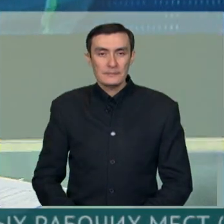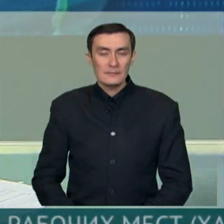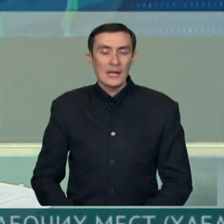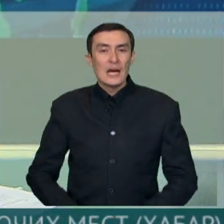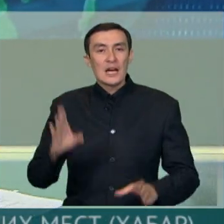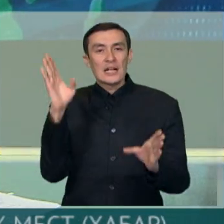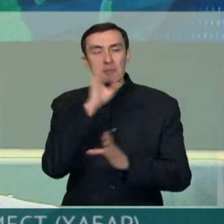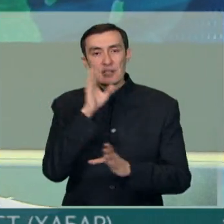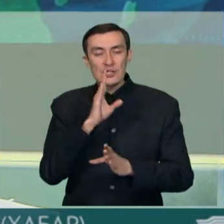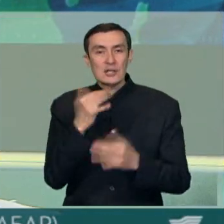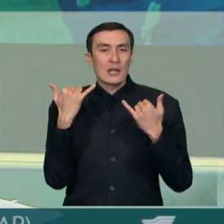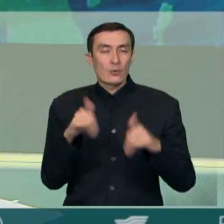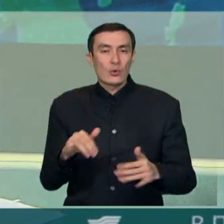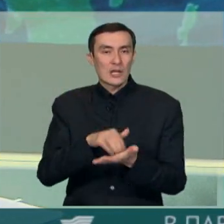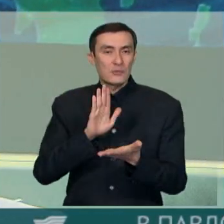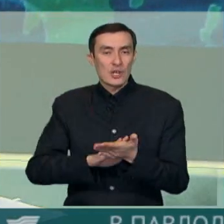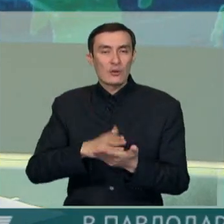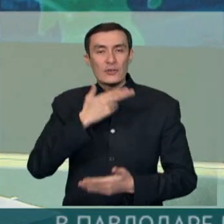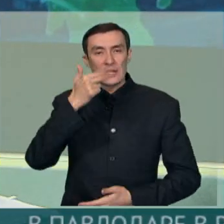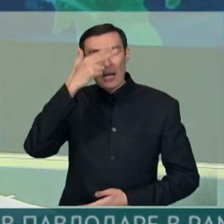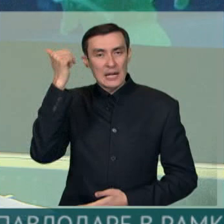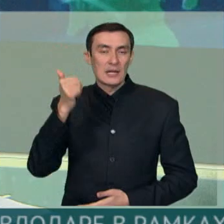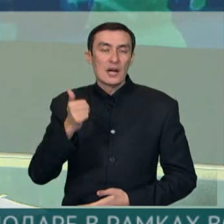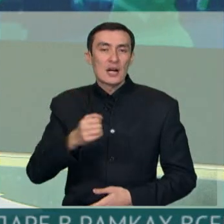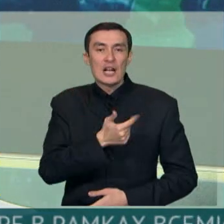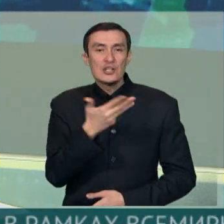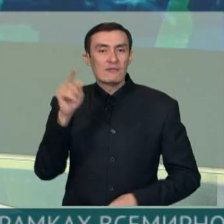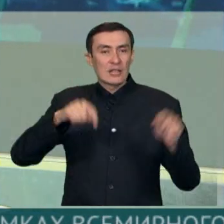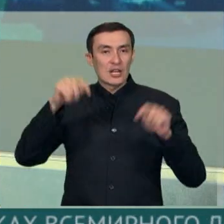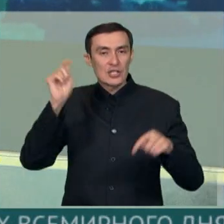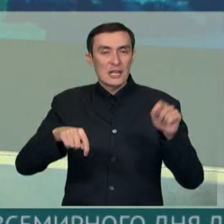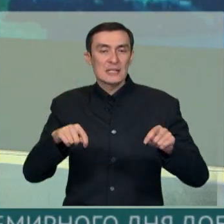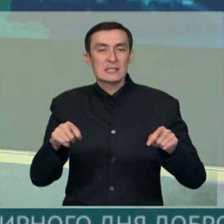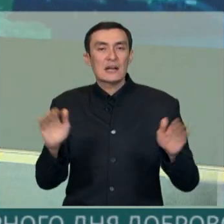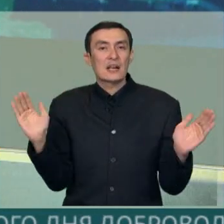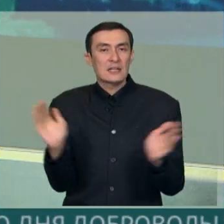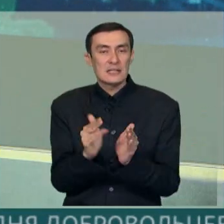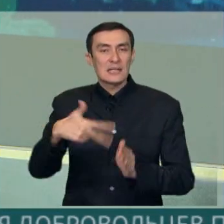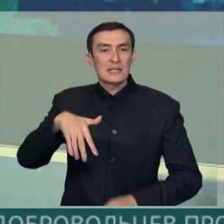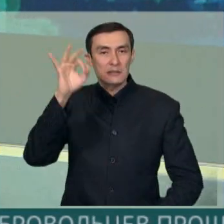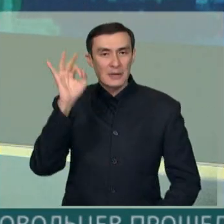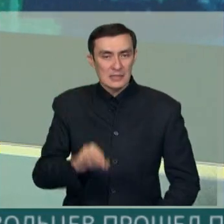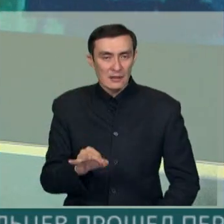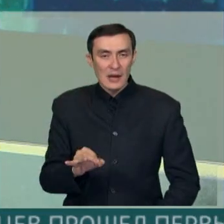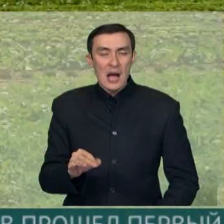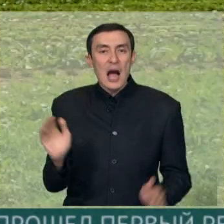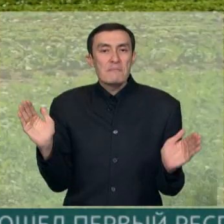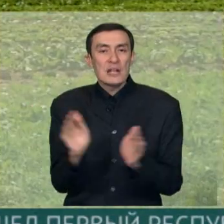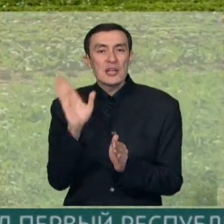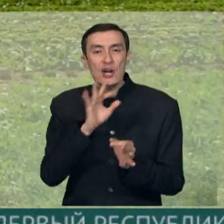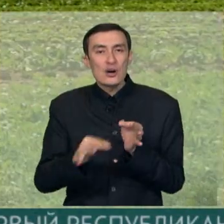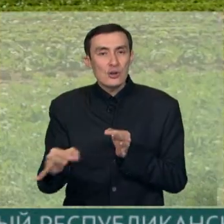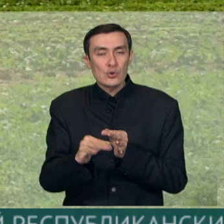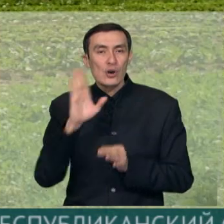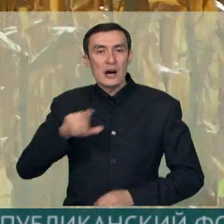Очередной климатический рекорд отмечают ученые в Италии. Количество дождей сократилось на 30%. Обмеление озер и